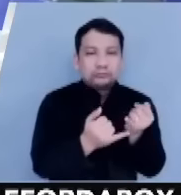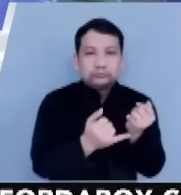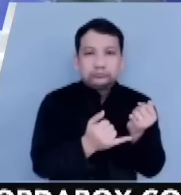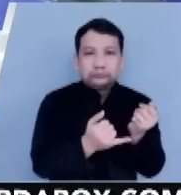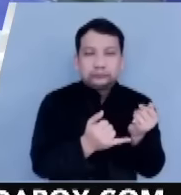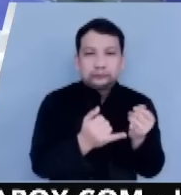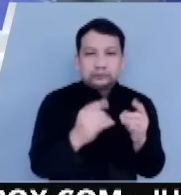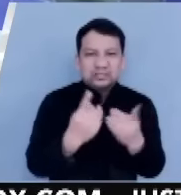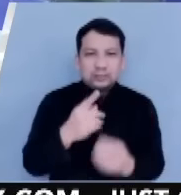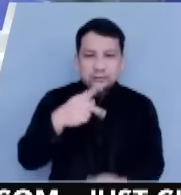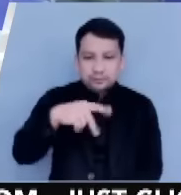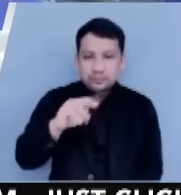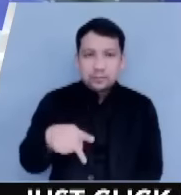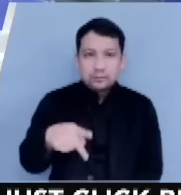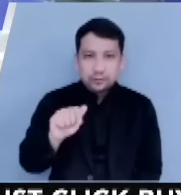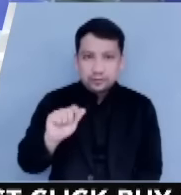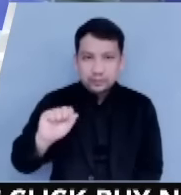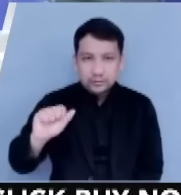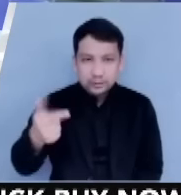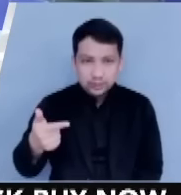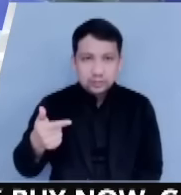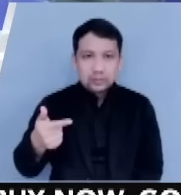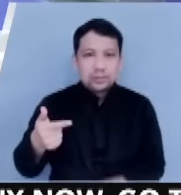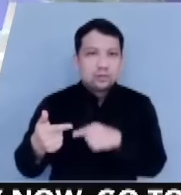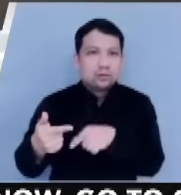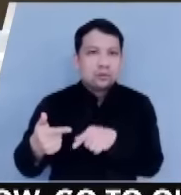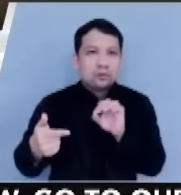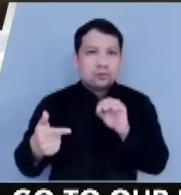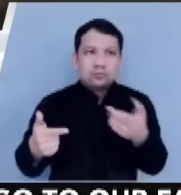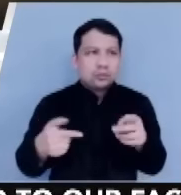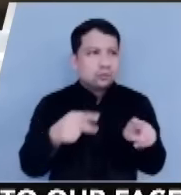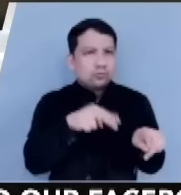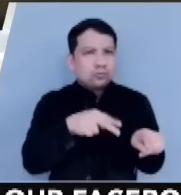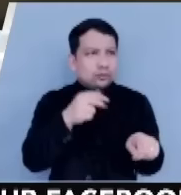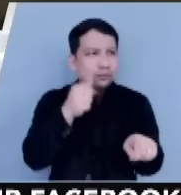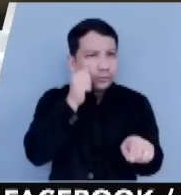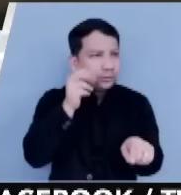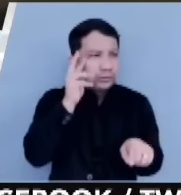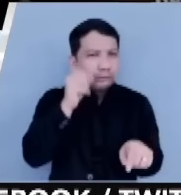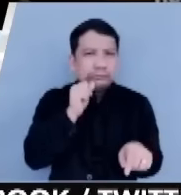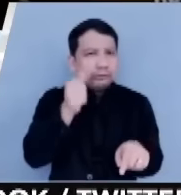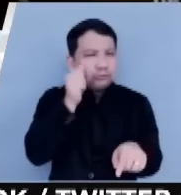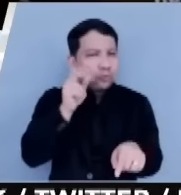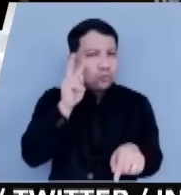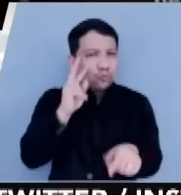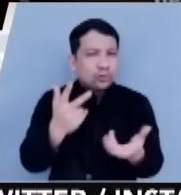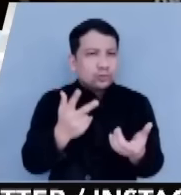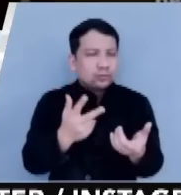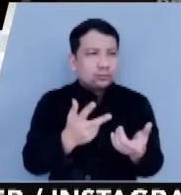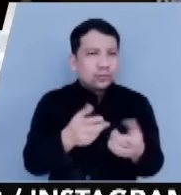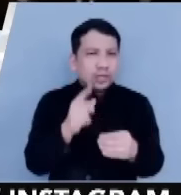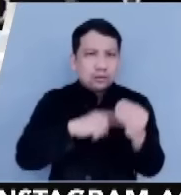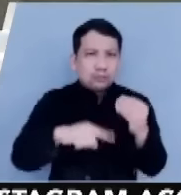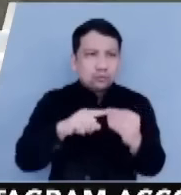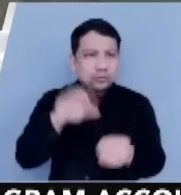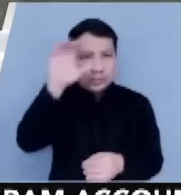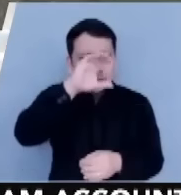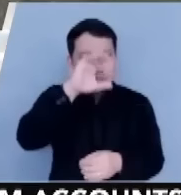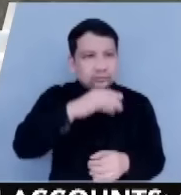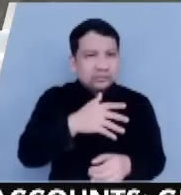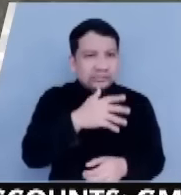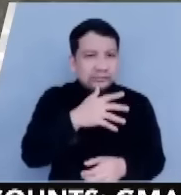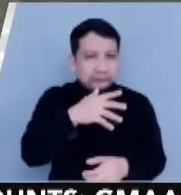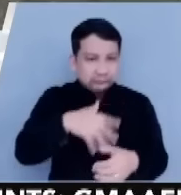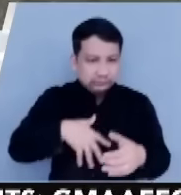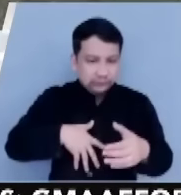PNP Anti-Cybercrime Group ay wala raw na monitor na online recruitment na tumatarget ng surrogate mothers. Kaya nga